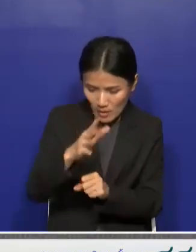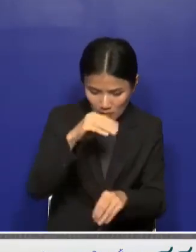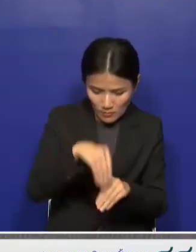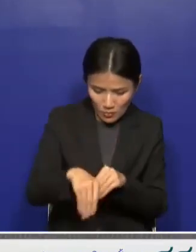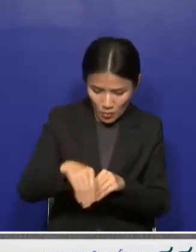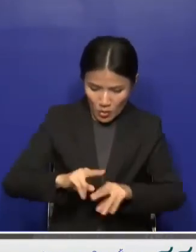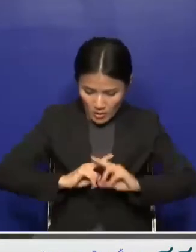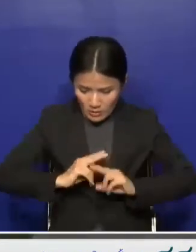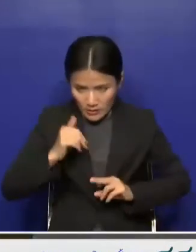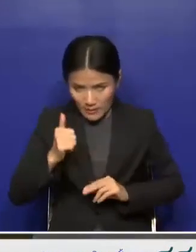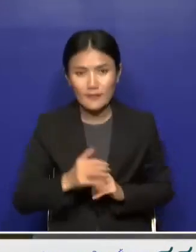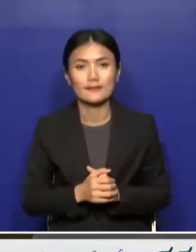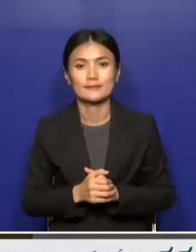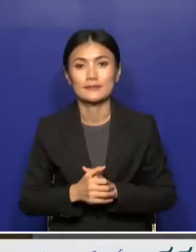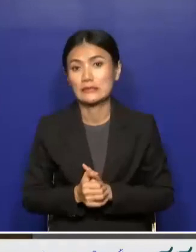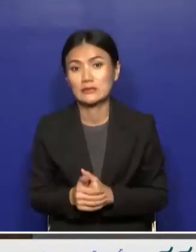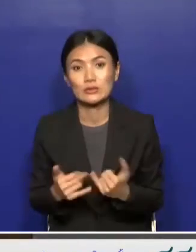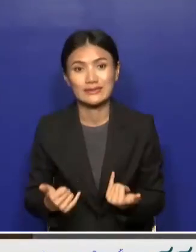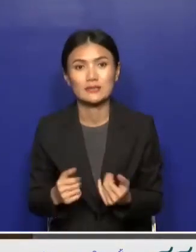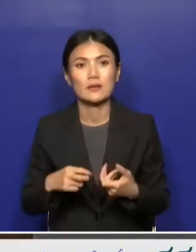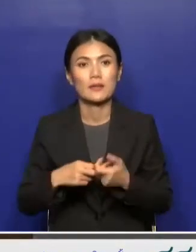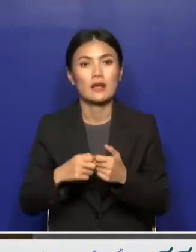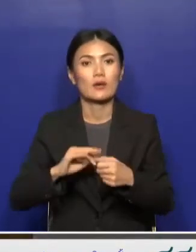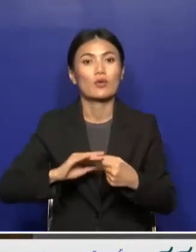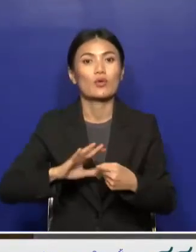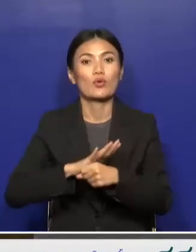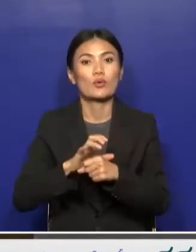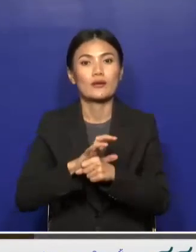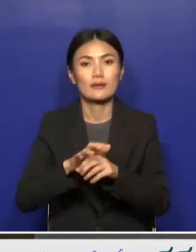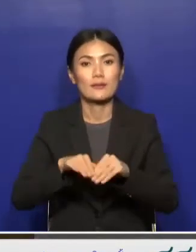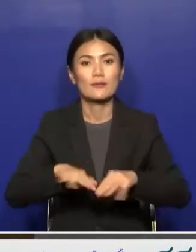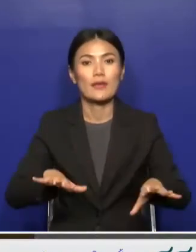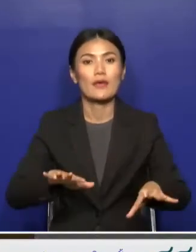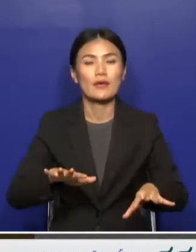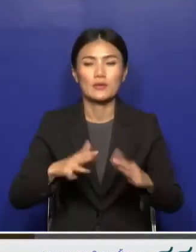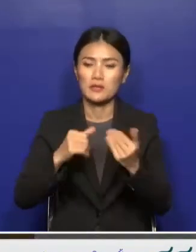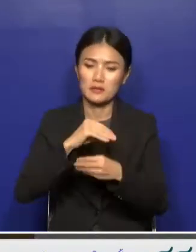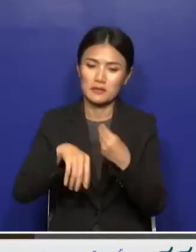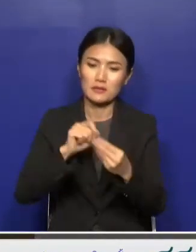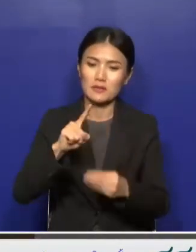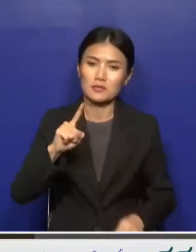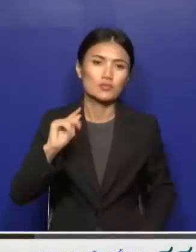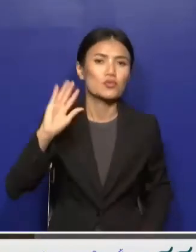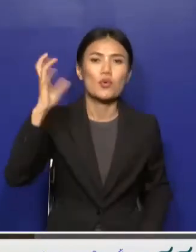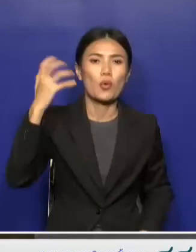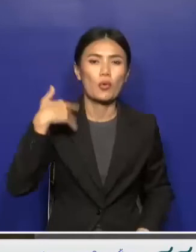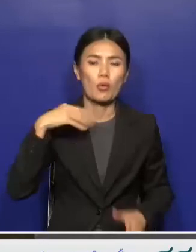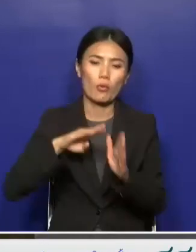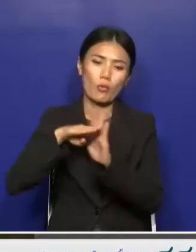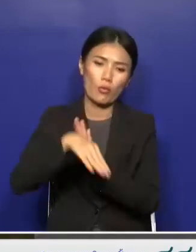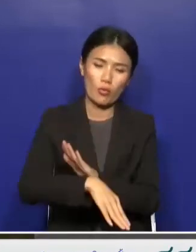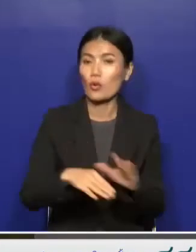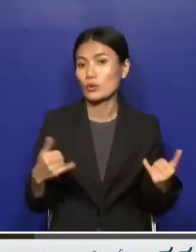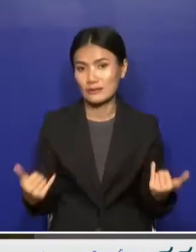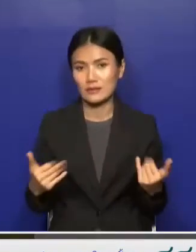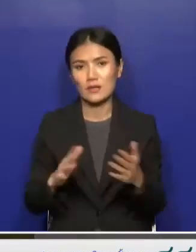มเชื่อว่าในสถานการณ์ปัจจุบันนะครับผลจากโควิดผลจากเรื่องของเศรษฐกิจตกต่ำทั่วโลกณเวลานี้มันจะมีผลทำให้การเ